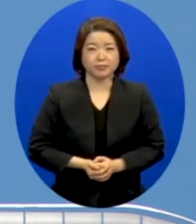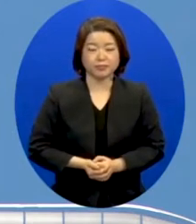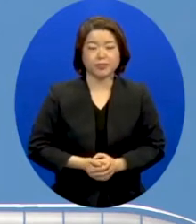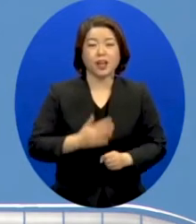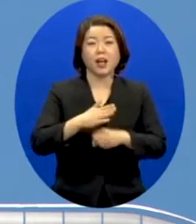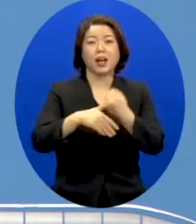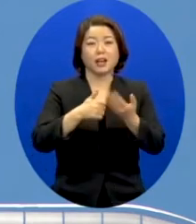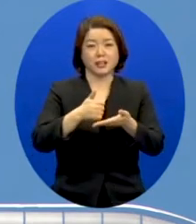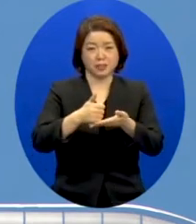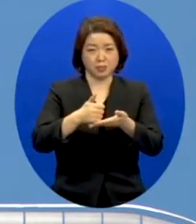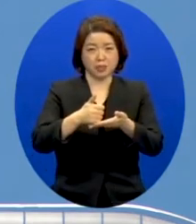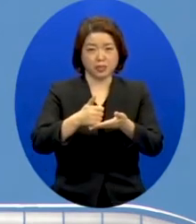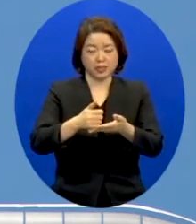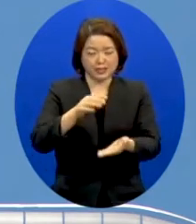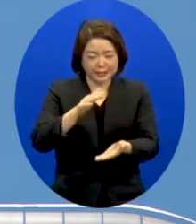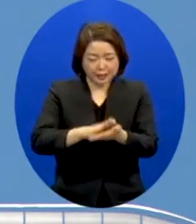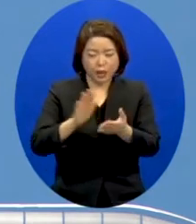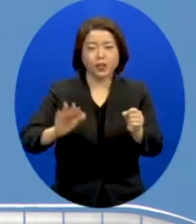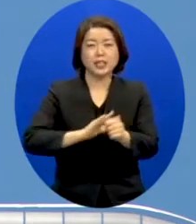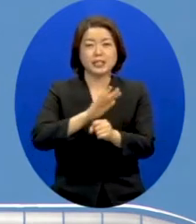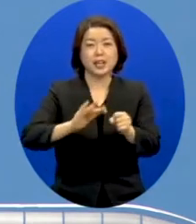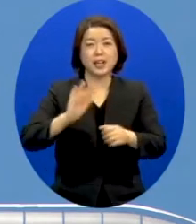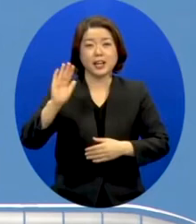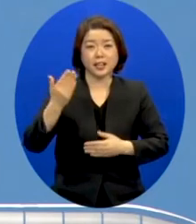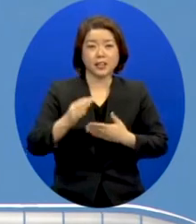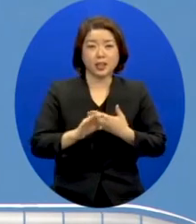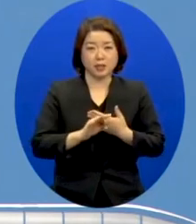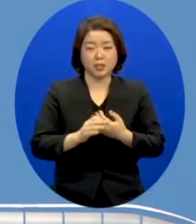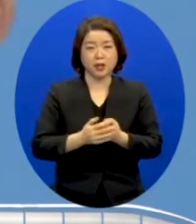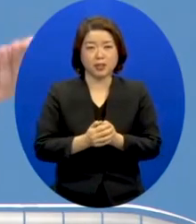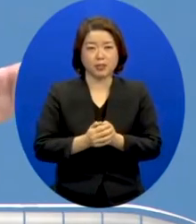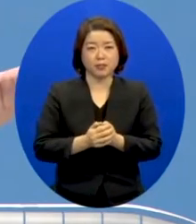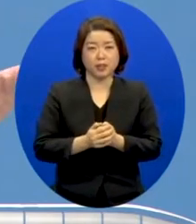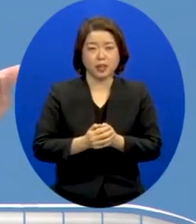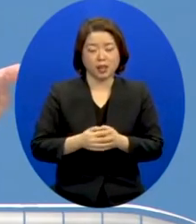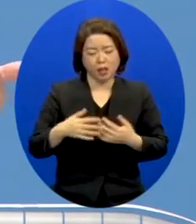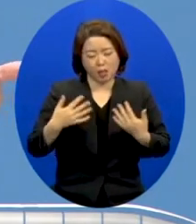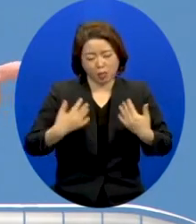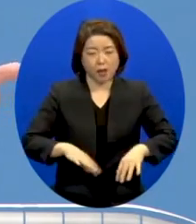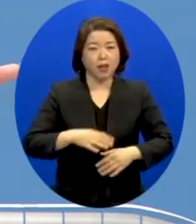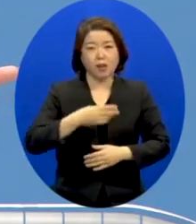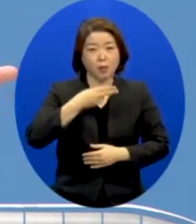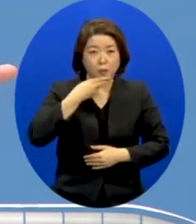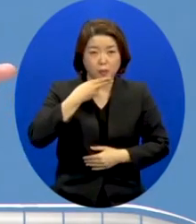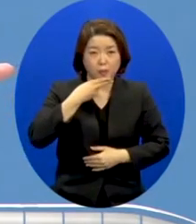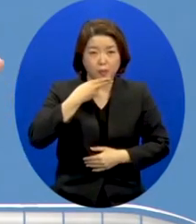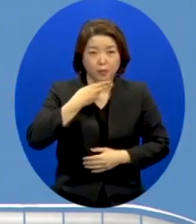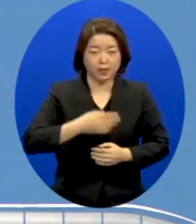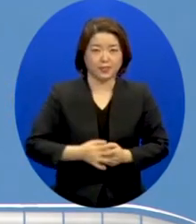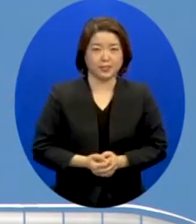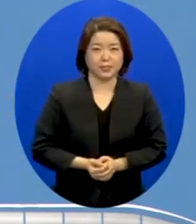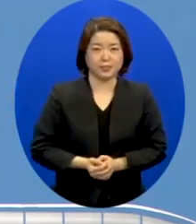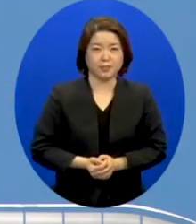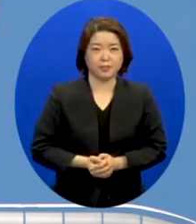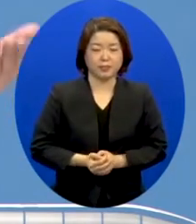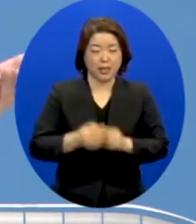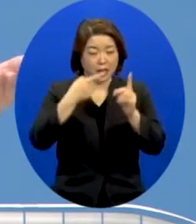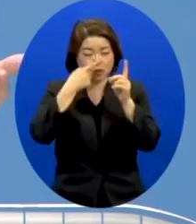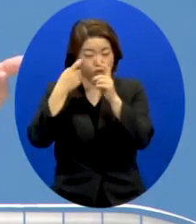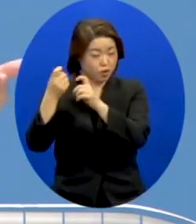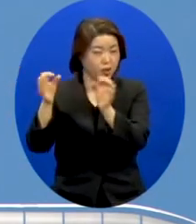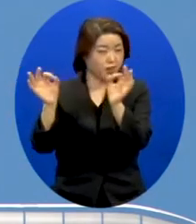하나님을 뜨겁게 사랑하게 되면 탈진 함이 없어져요 유혹이